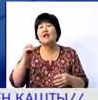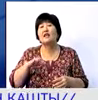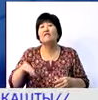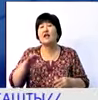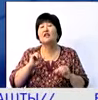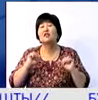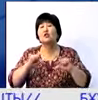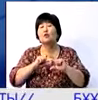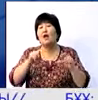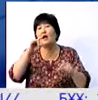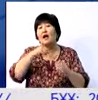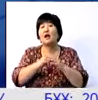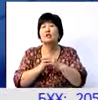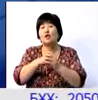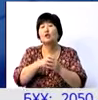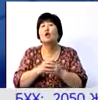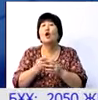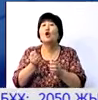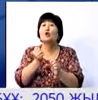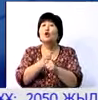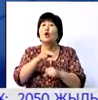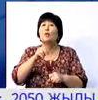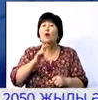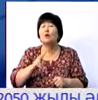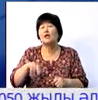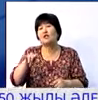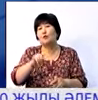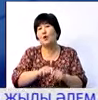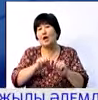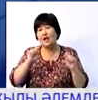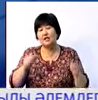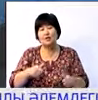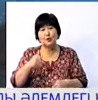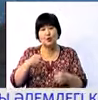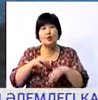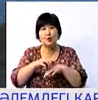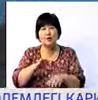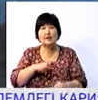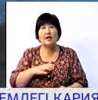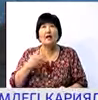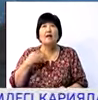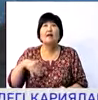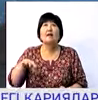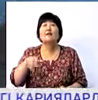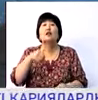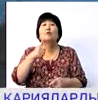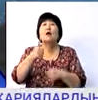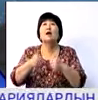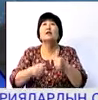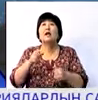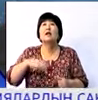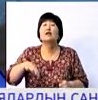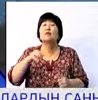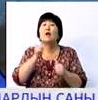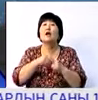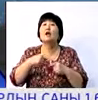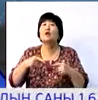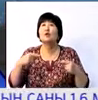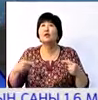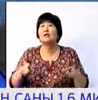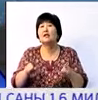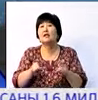кешенінде қазақ күресінен түйе палуандар арасында республикалық ашық турнир өтті. Сыр елінің байрақты бәсекесіне еліміздің әр өңірінен